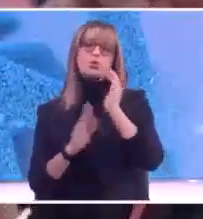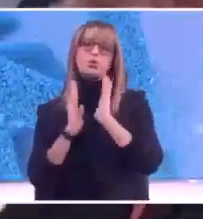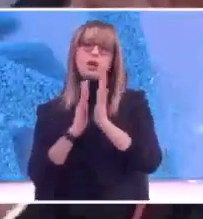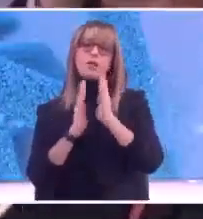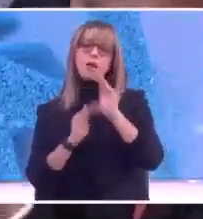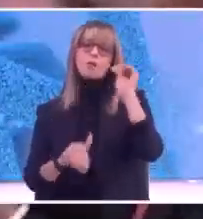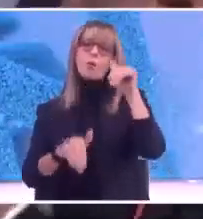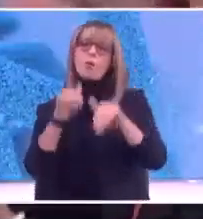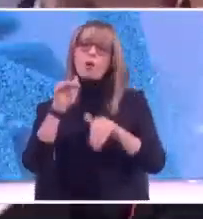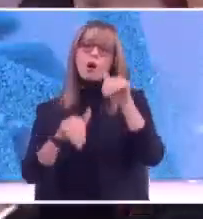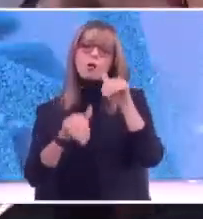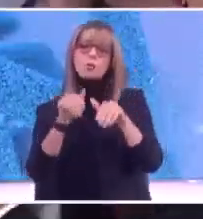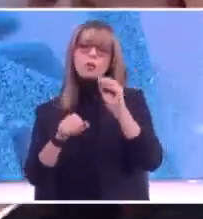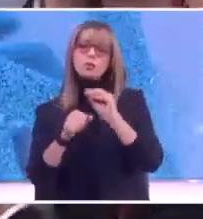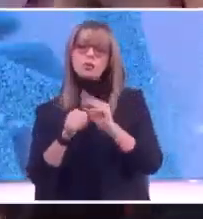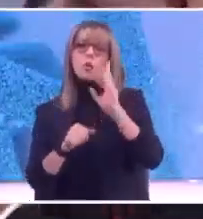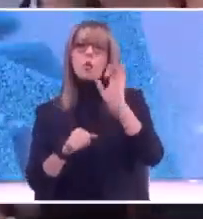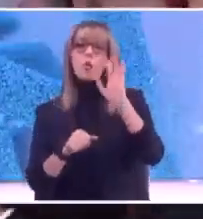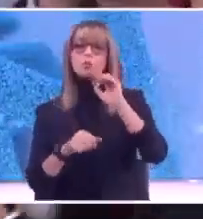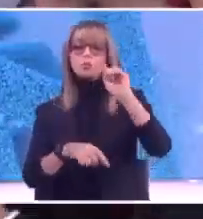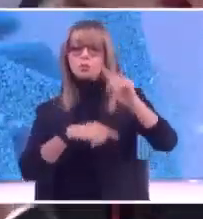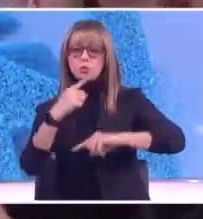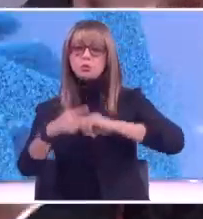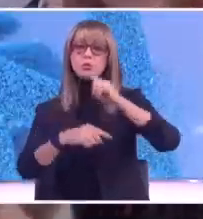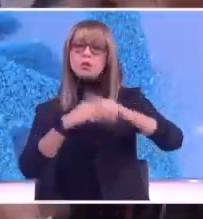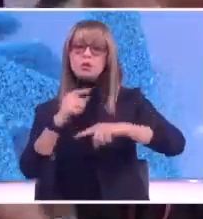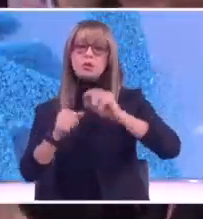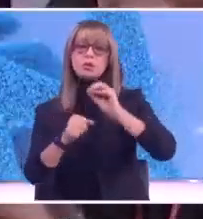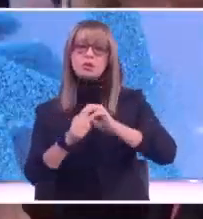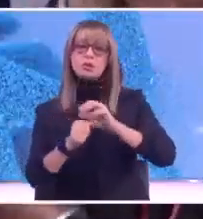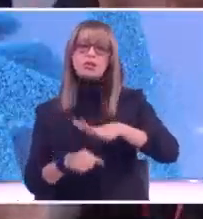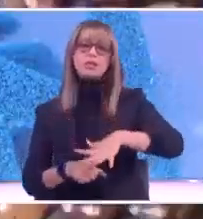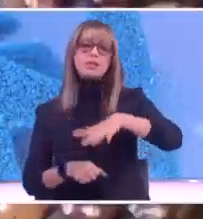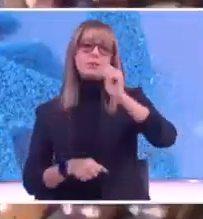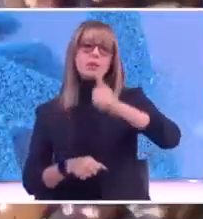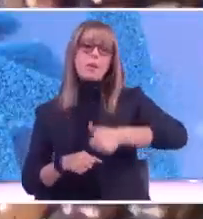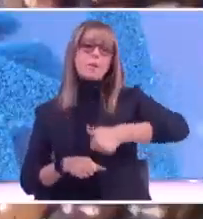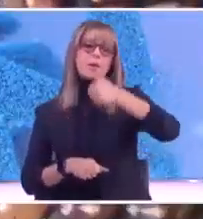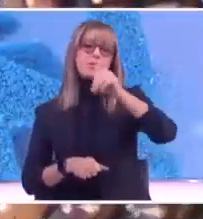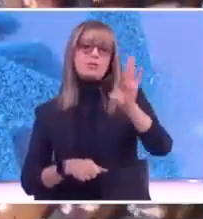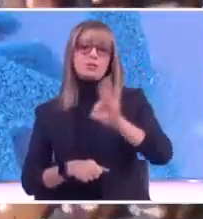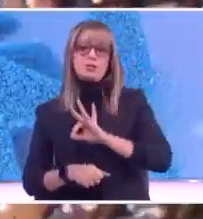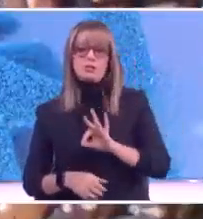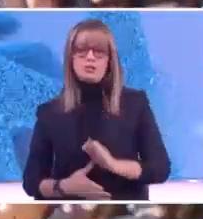eden oylamaların 15. turunda Temsilciler Meclisi Başkanı seçildi.